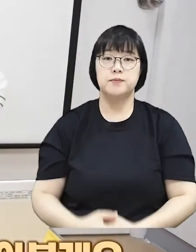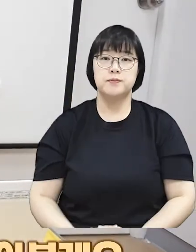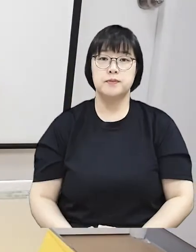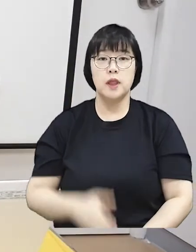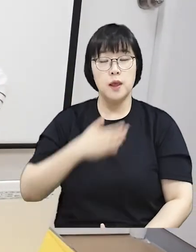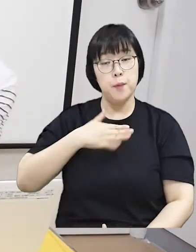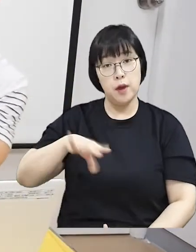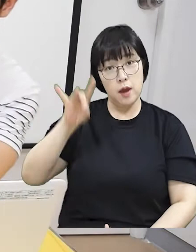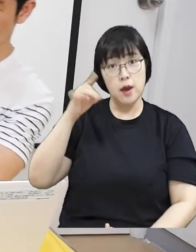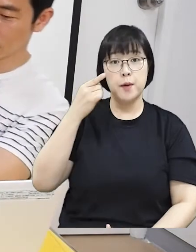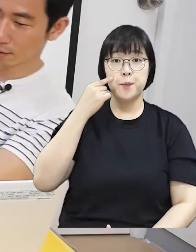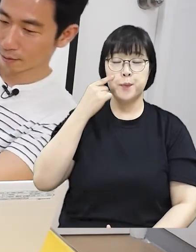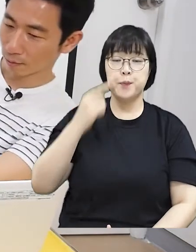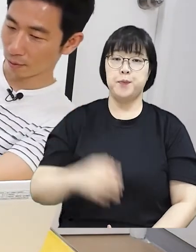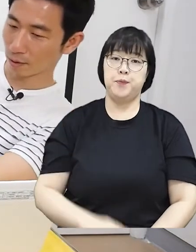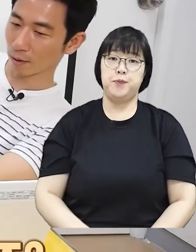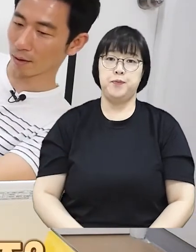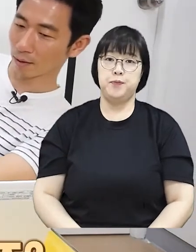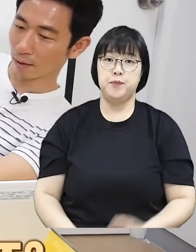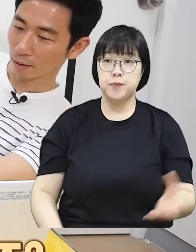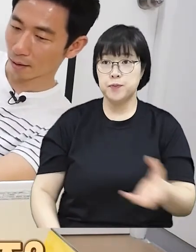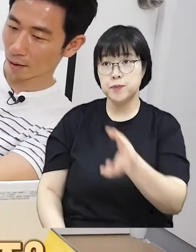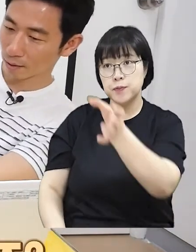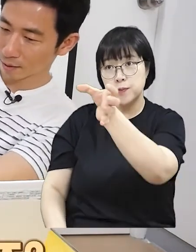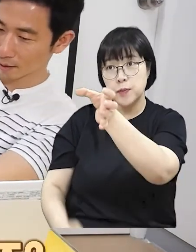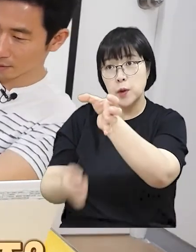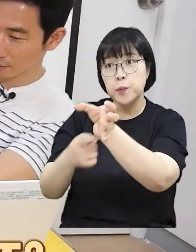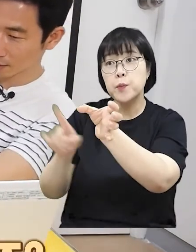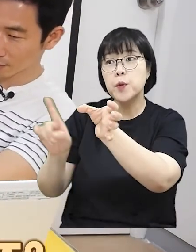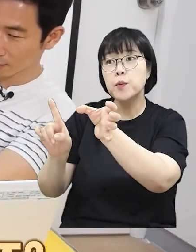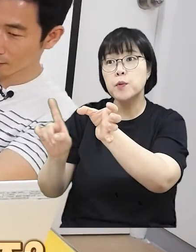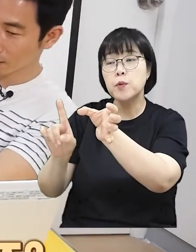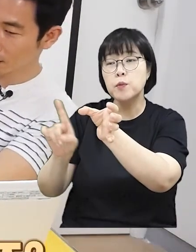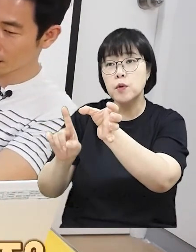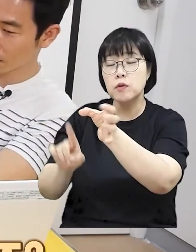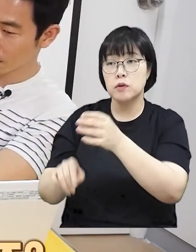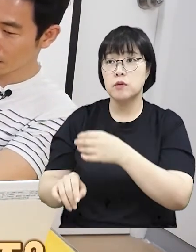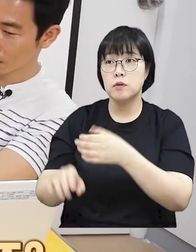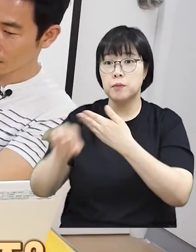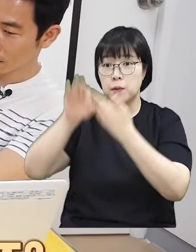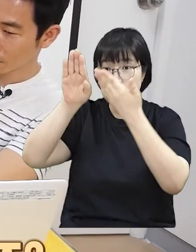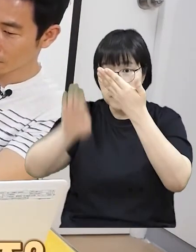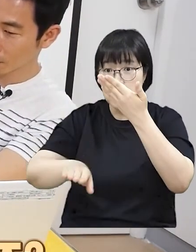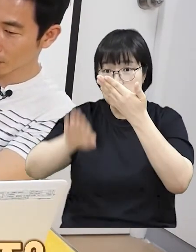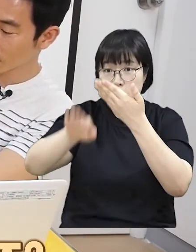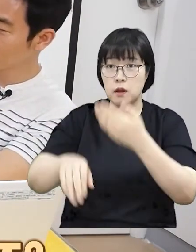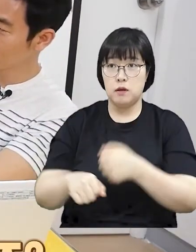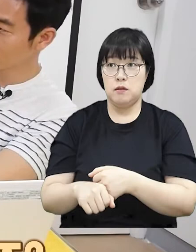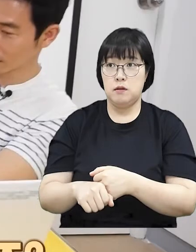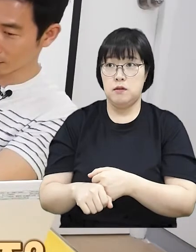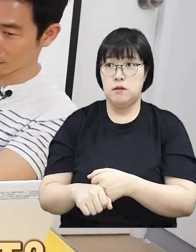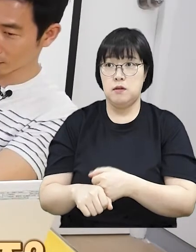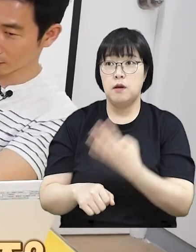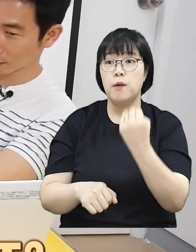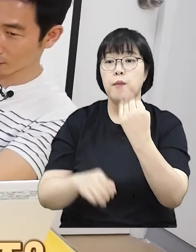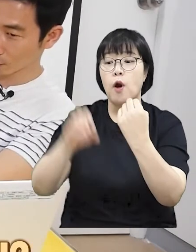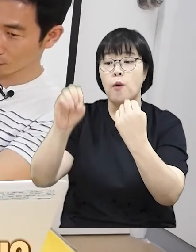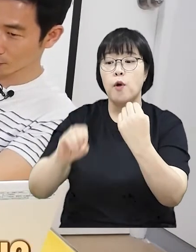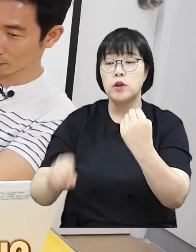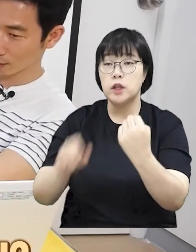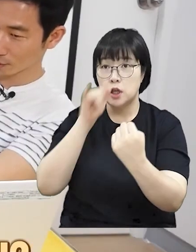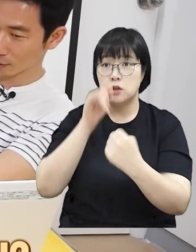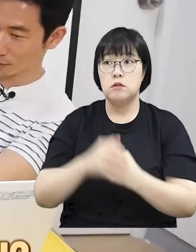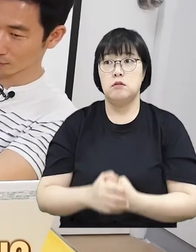선생님 먼저 해볼게요. 비키면 강아지인지 사슴인지 밑에 몇 퍼센트인지 나와요. 그렇죠?